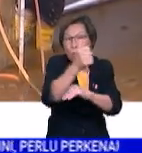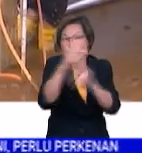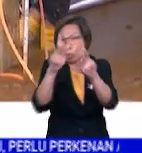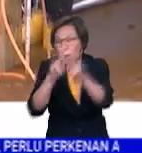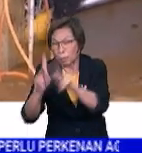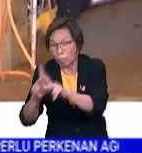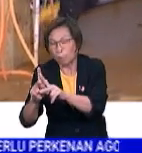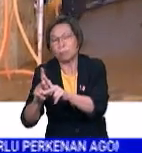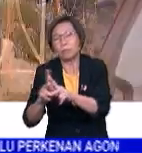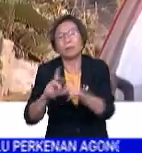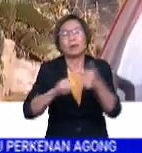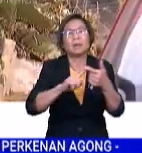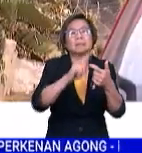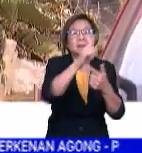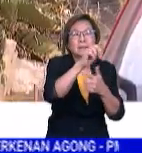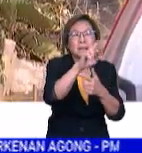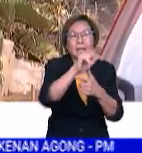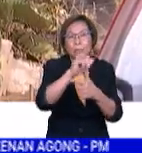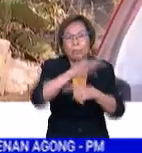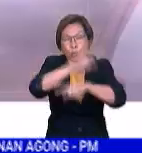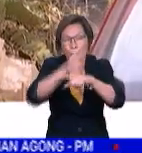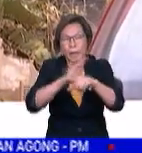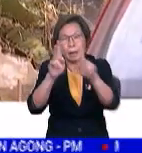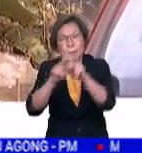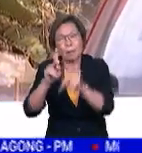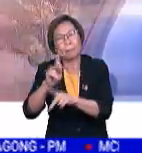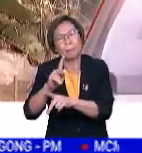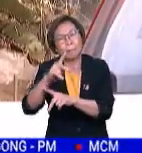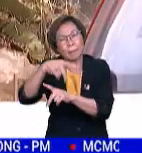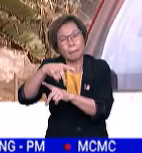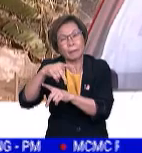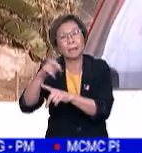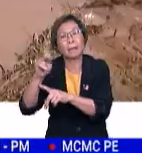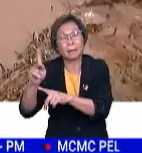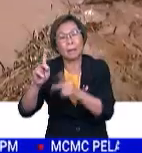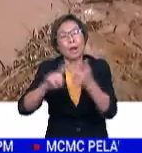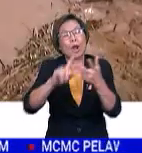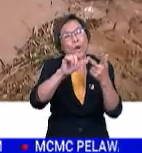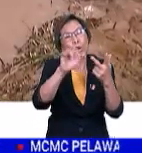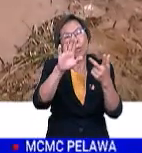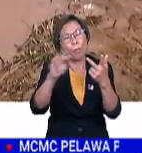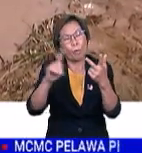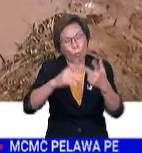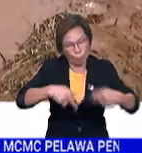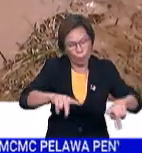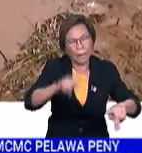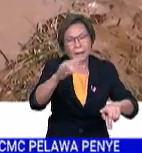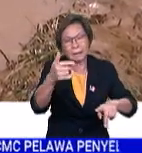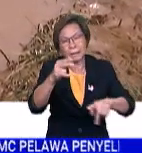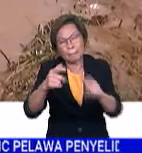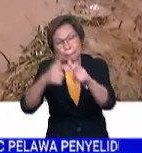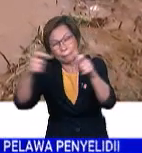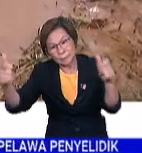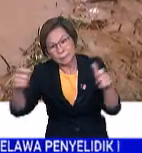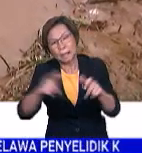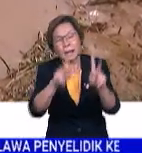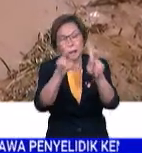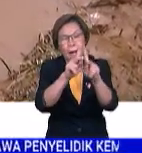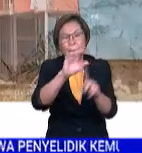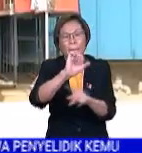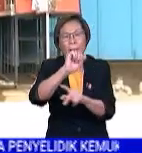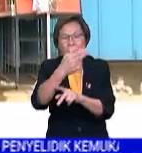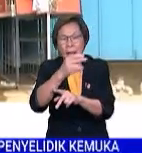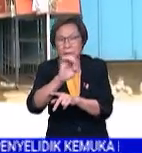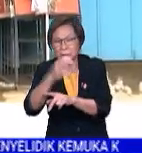termasuk Troy Bukit, Singkir, Kampung Permatang Keramat, Kampung Lubuk Boy, Pekan Yang Besar, Titi Teras, Kampung